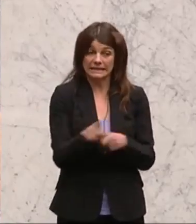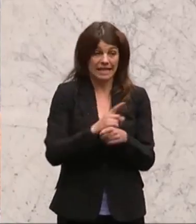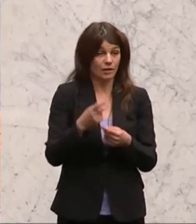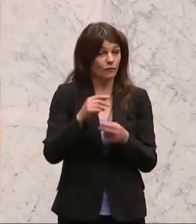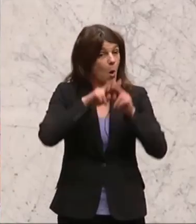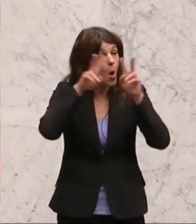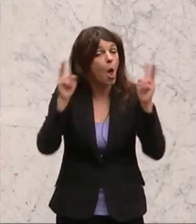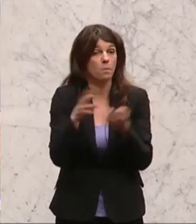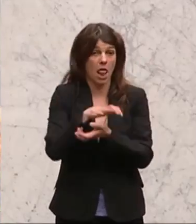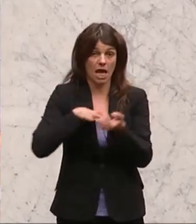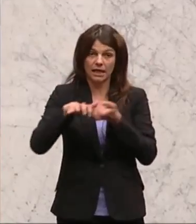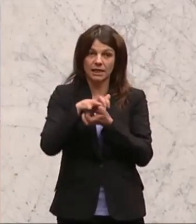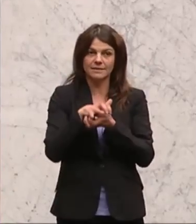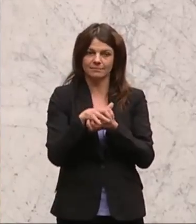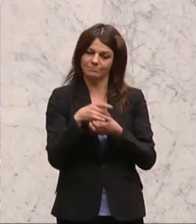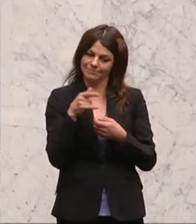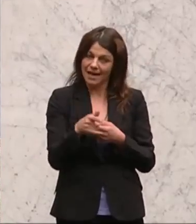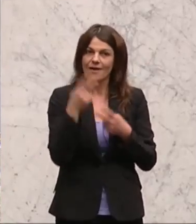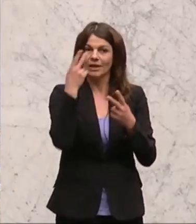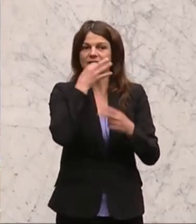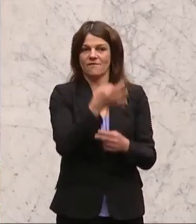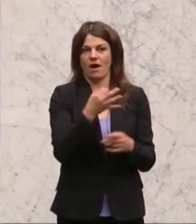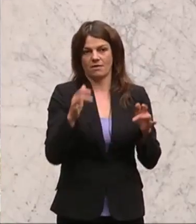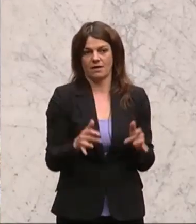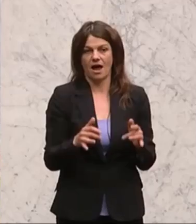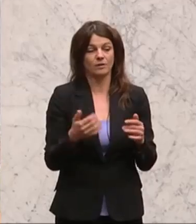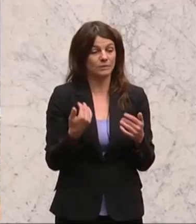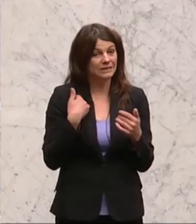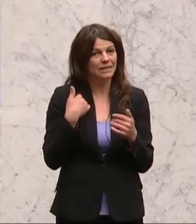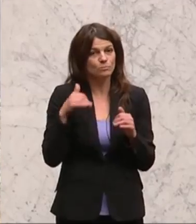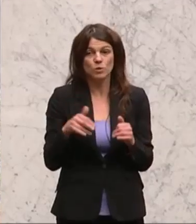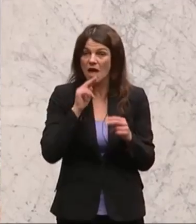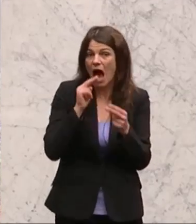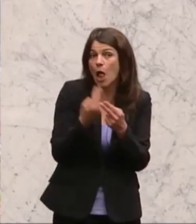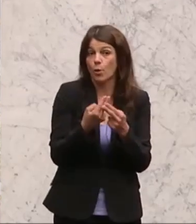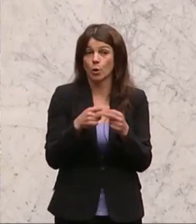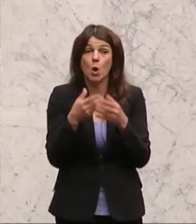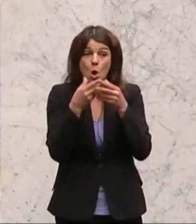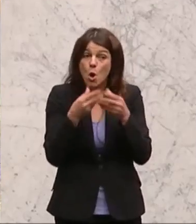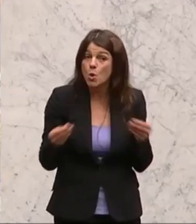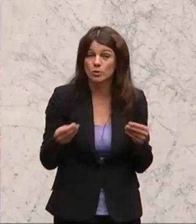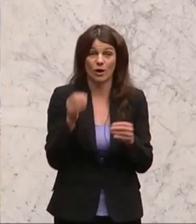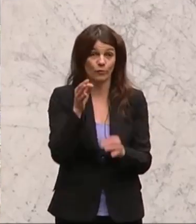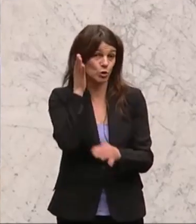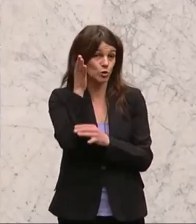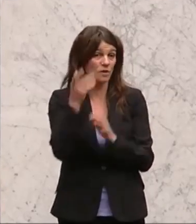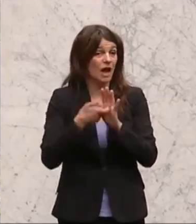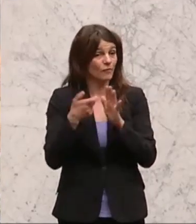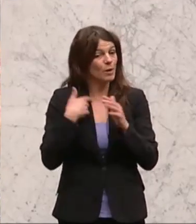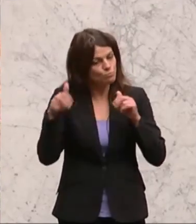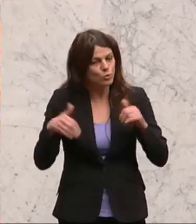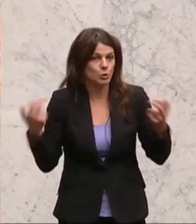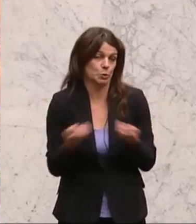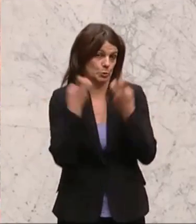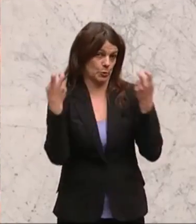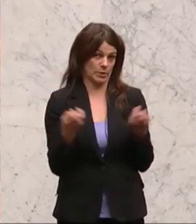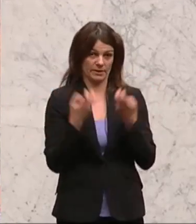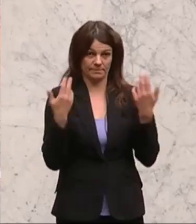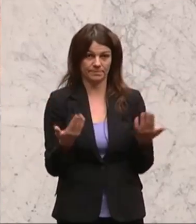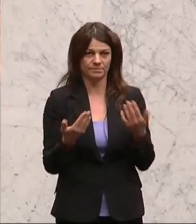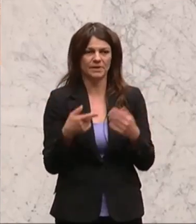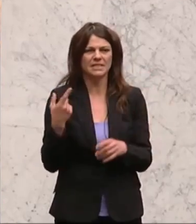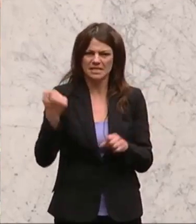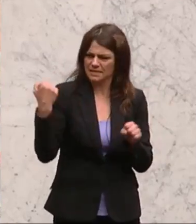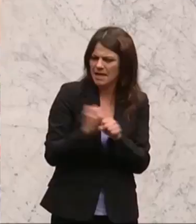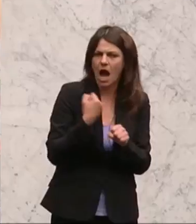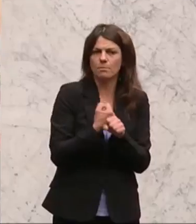sich diese Fragen auch stellen und hier auch wir die Antworten und Lösungen auf die Zukunftsherausforderungen suchen müssen. Es ist